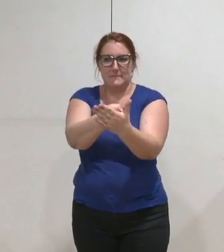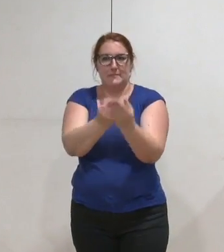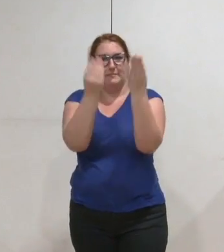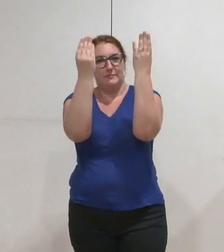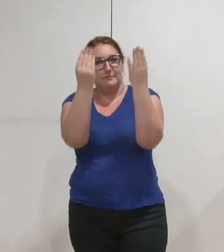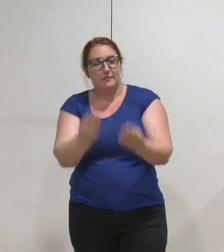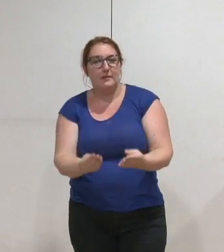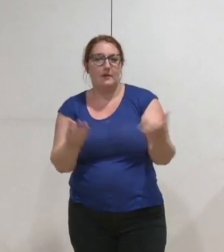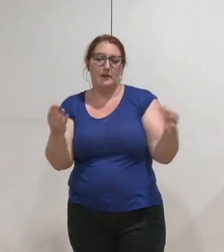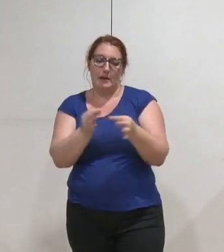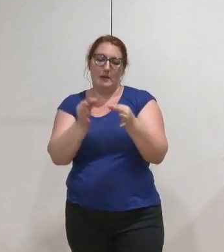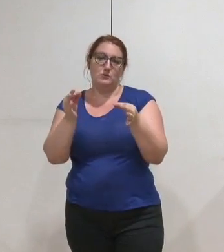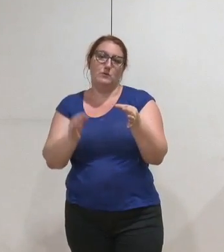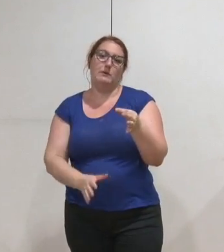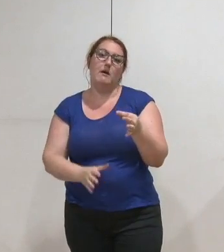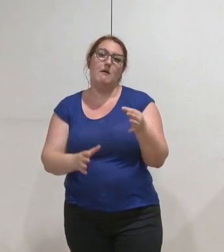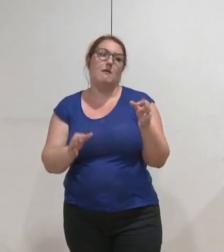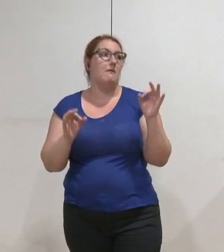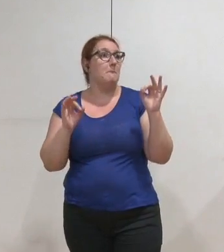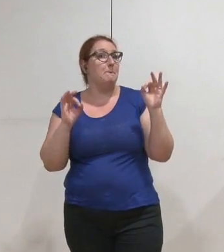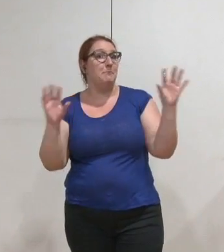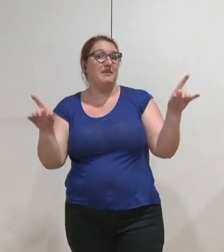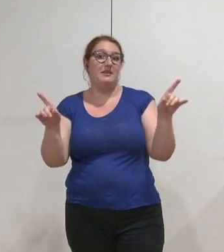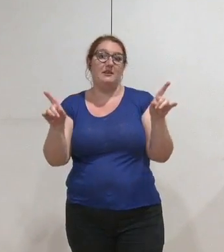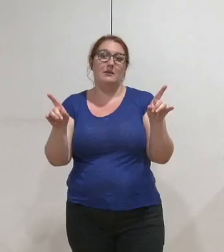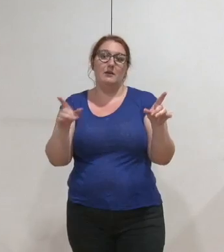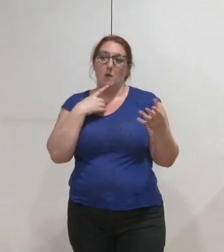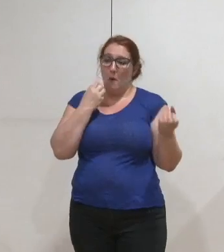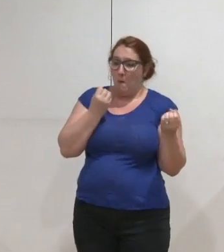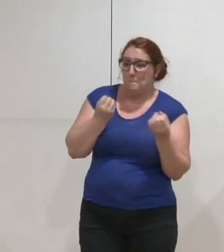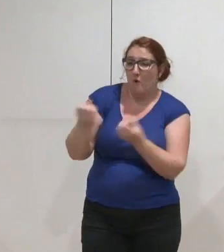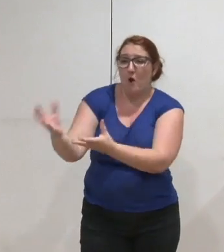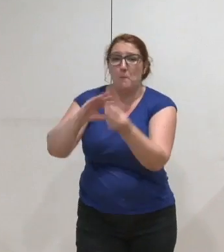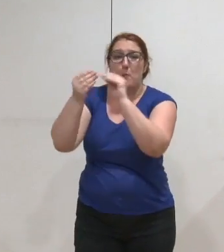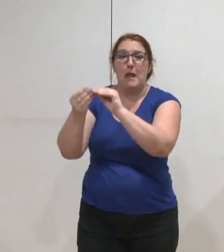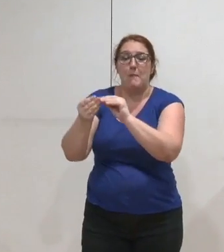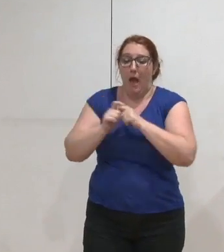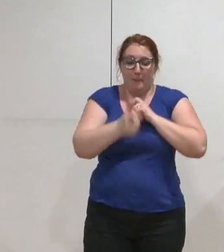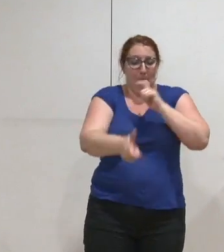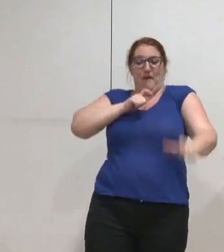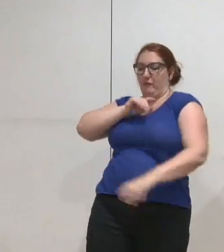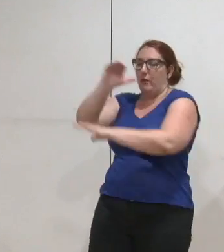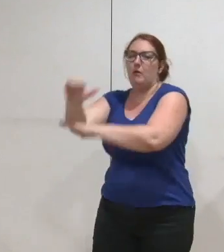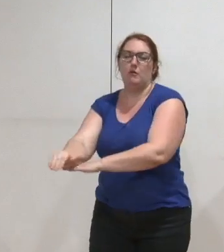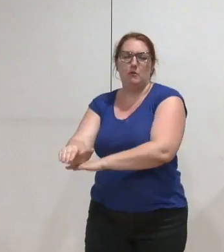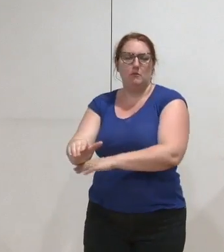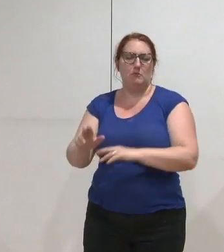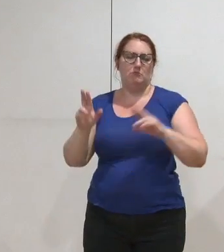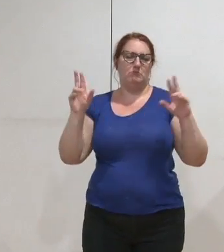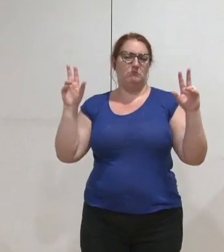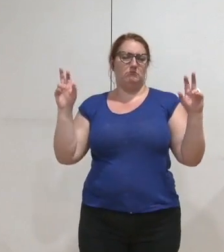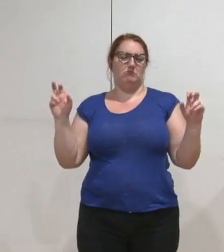dès lors comme un pompier pyoman sur ce dossier et la troisième faute elle